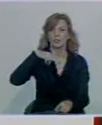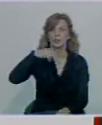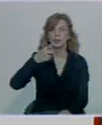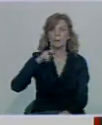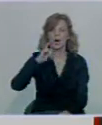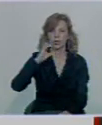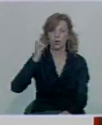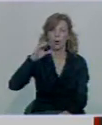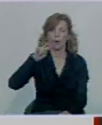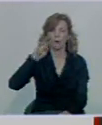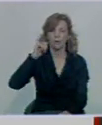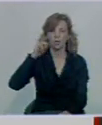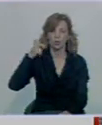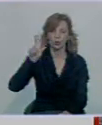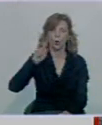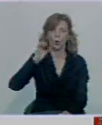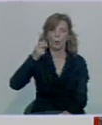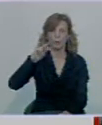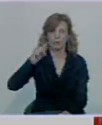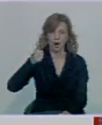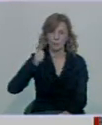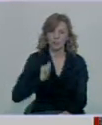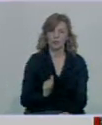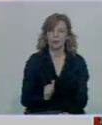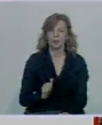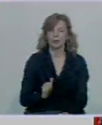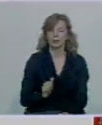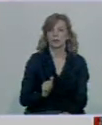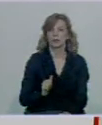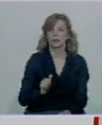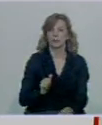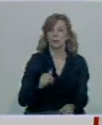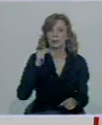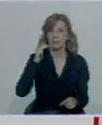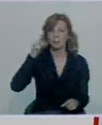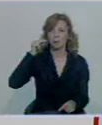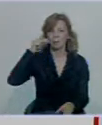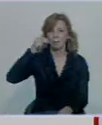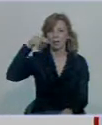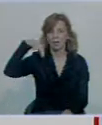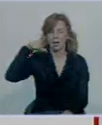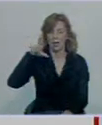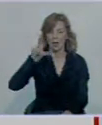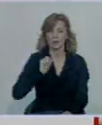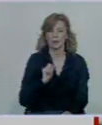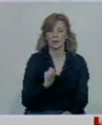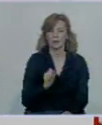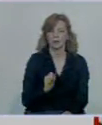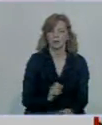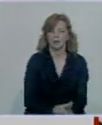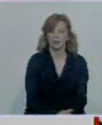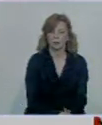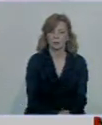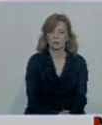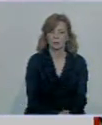de semnături de susținere. Conducerea organizației județene spune însă că PSD nu joacă cinstit și că va cere suspendarea din funcția primarului interimar